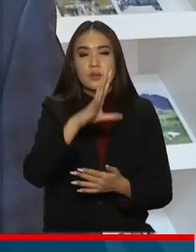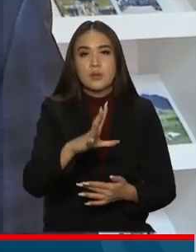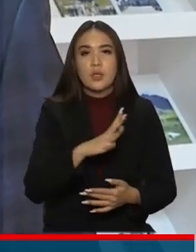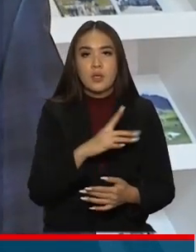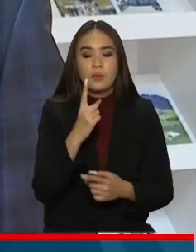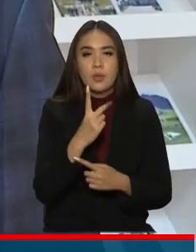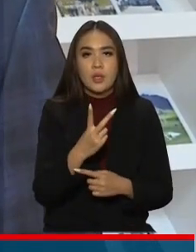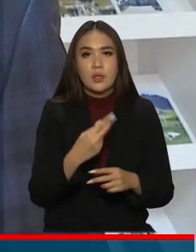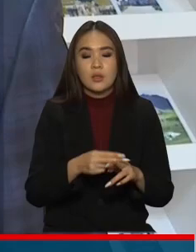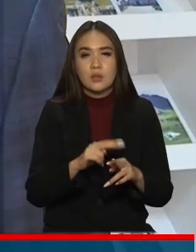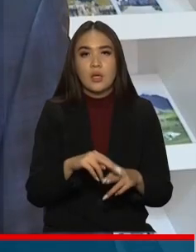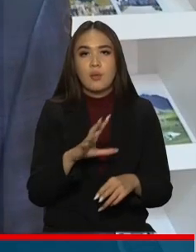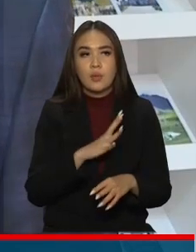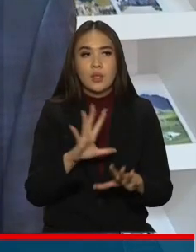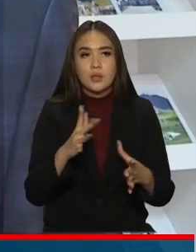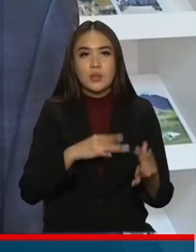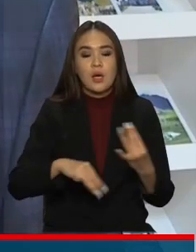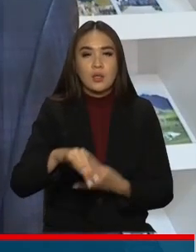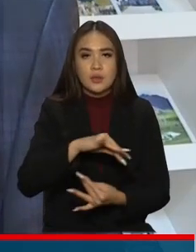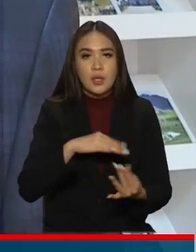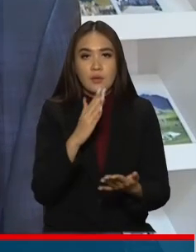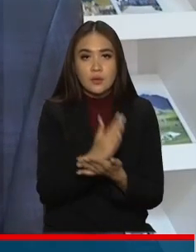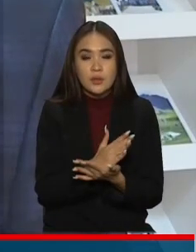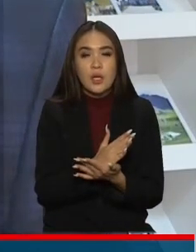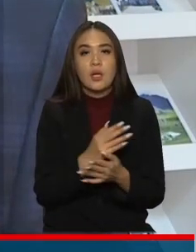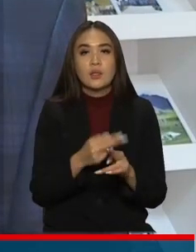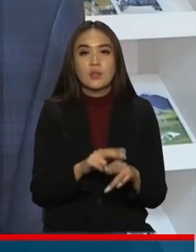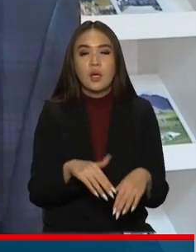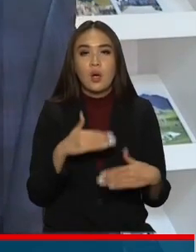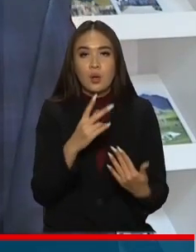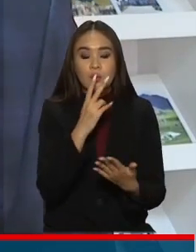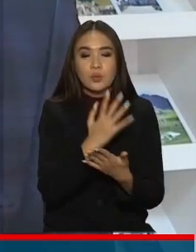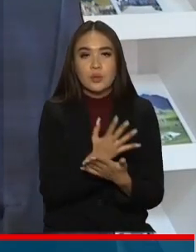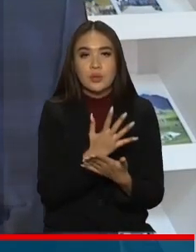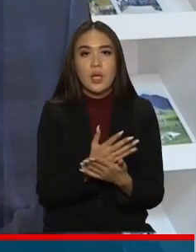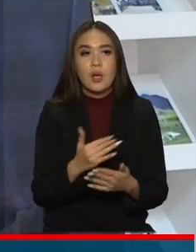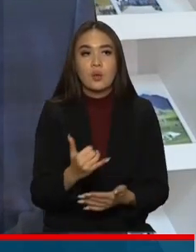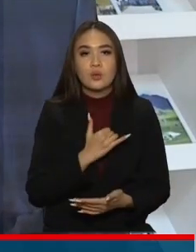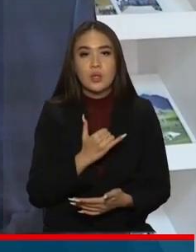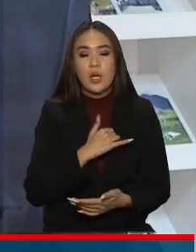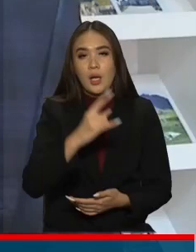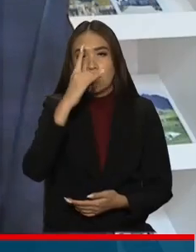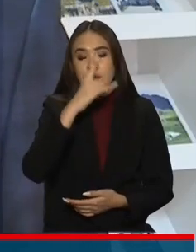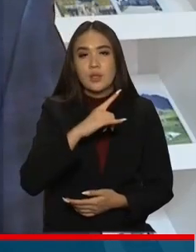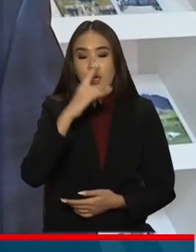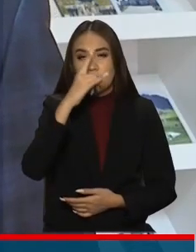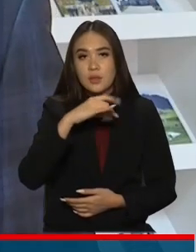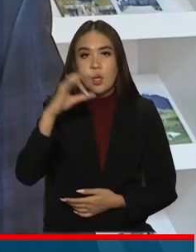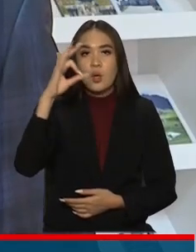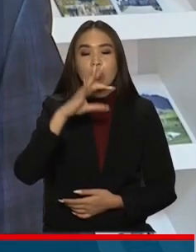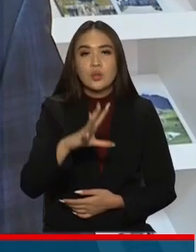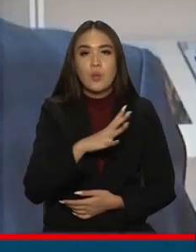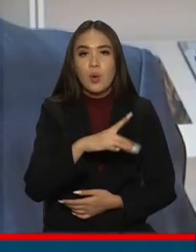ұлт өкілдерін сол ортаға тарта білетін болса, ол сөйлеп кететін деді ғой. Біздің қазақ пен қазақтың өзі әлі